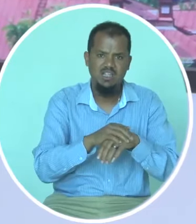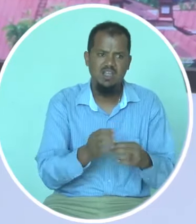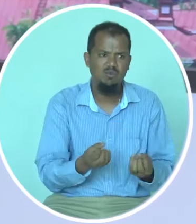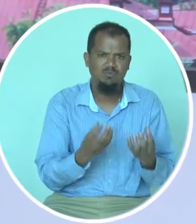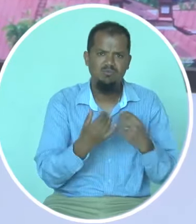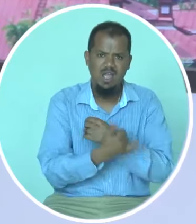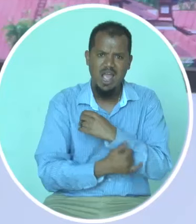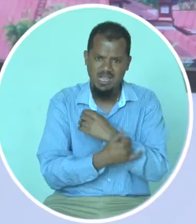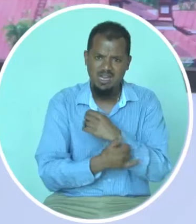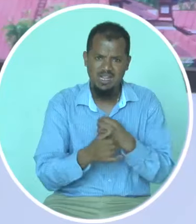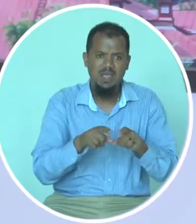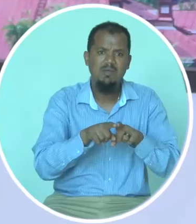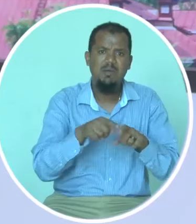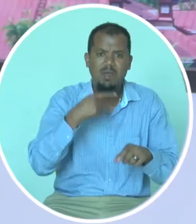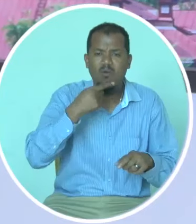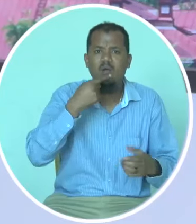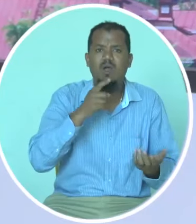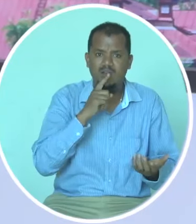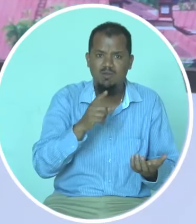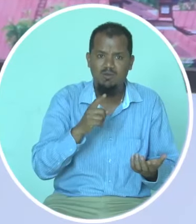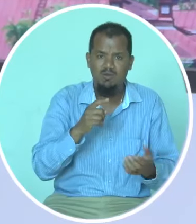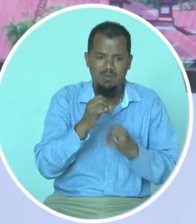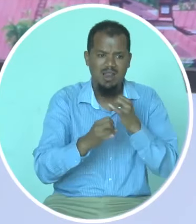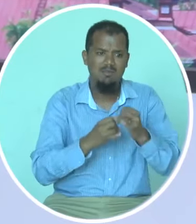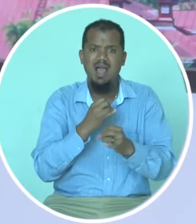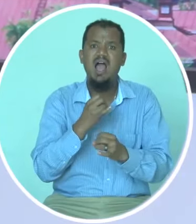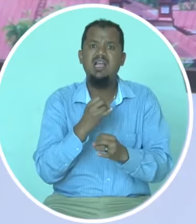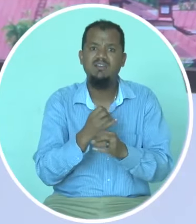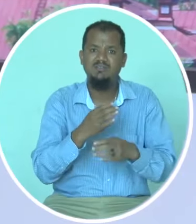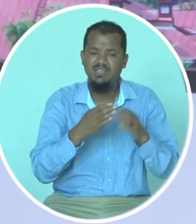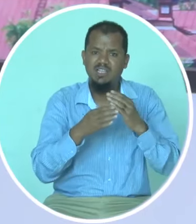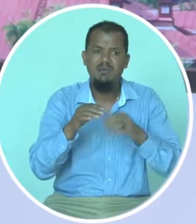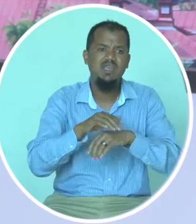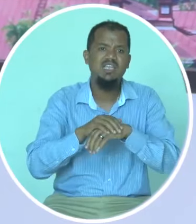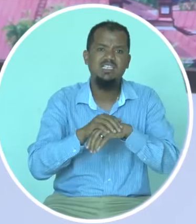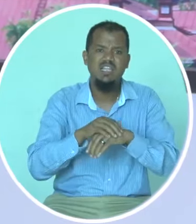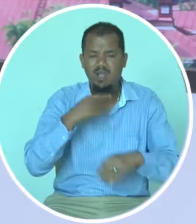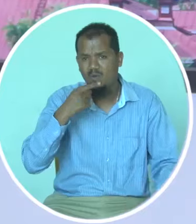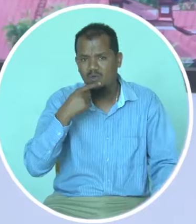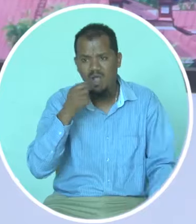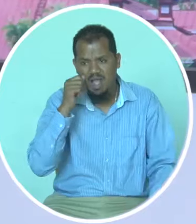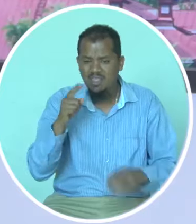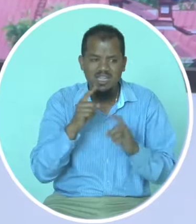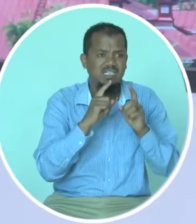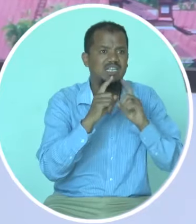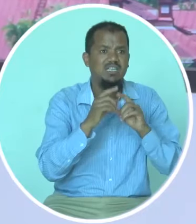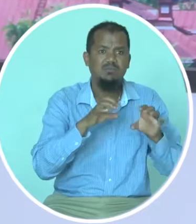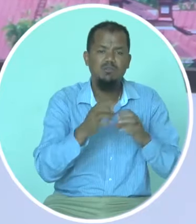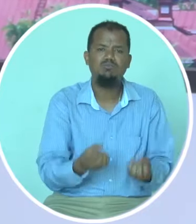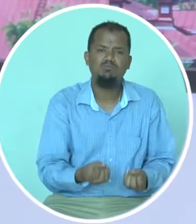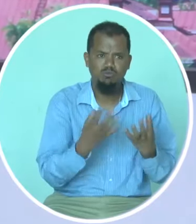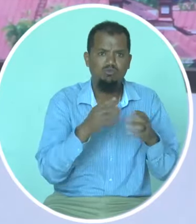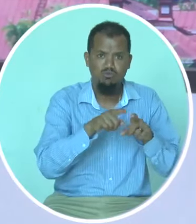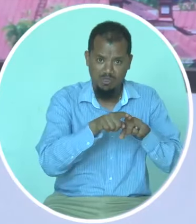የብዙ ሀገራት የመግባቢያ ቋንቋ ነው ስለዚህ በአለም አቀፍ ደረጃ በእንግሊዘኛ ቋንቋ አንተ ንግግር ብታደርግ